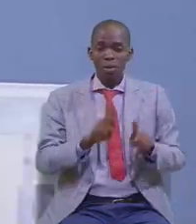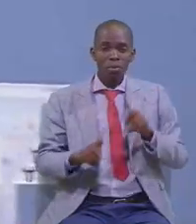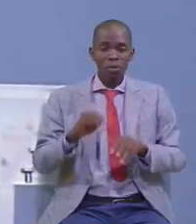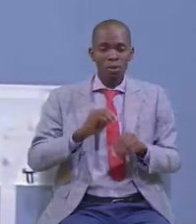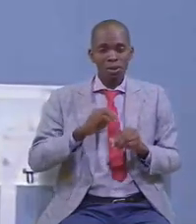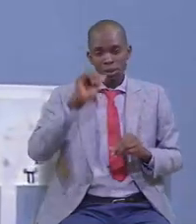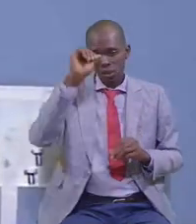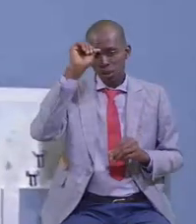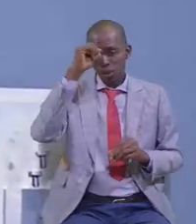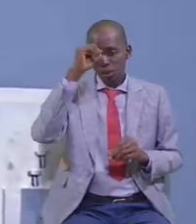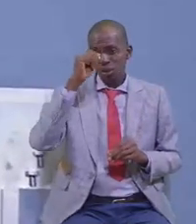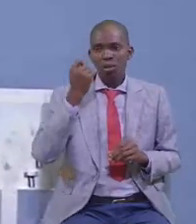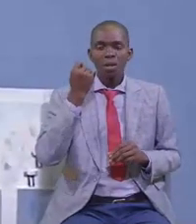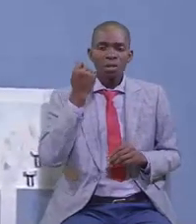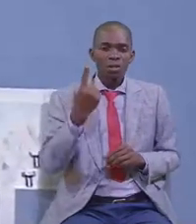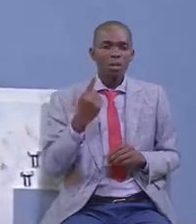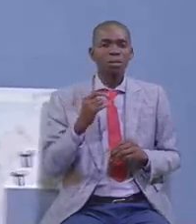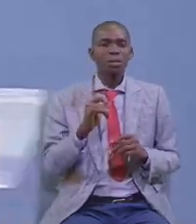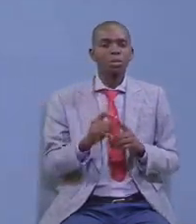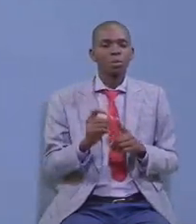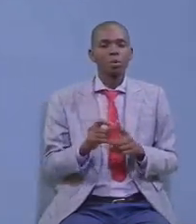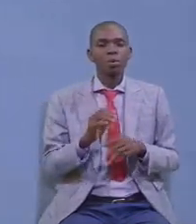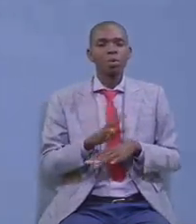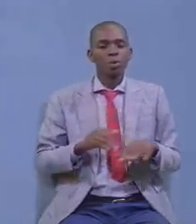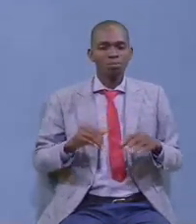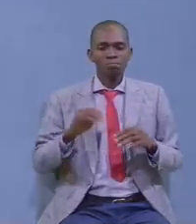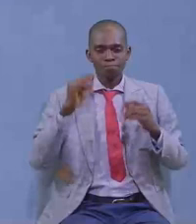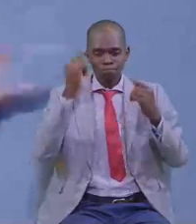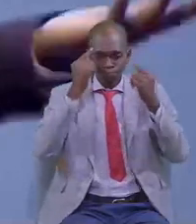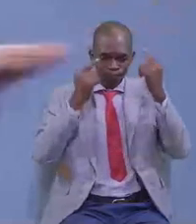Plusieurs en Inde comprennent la méditation.